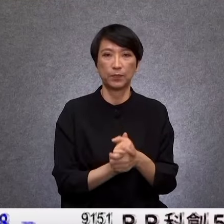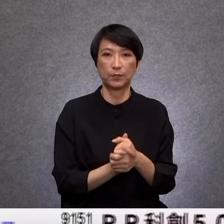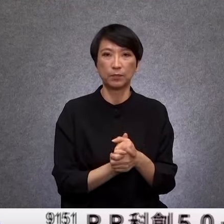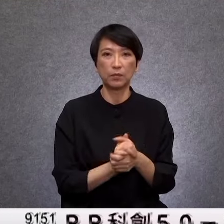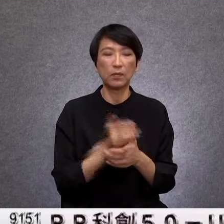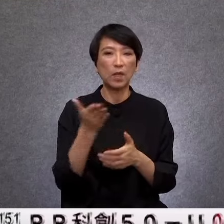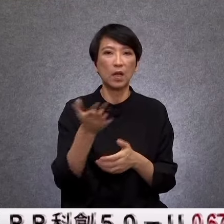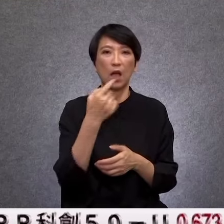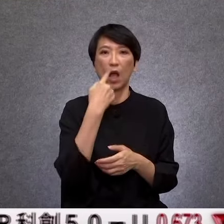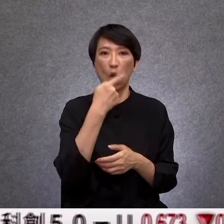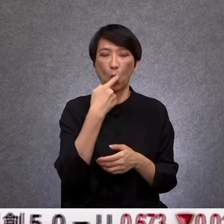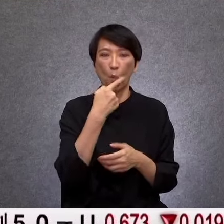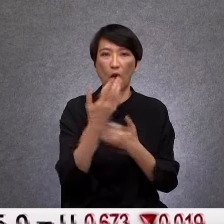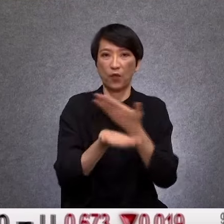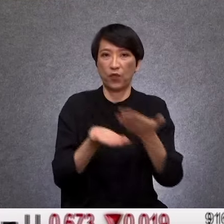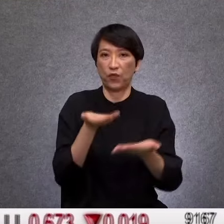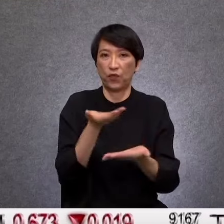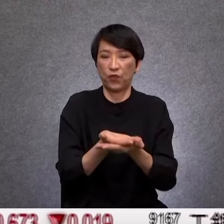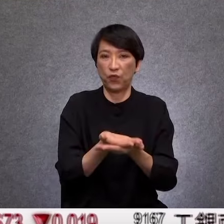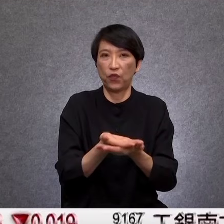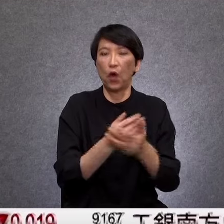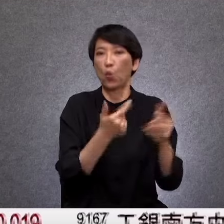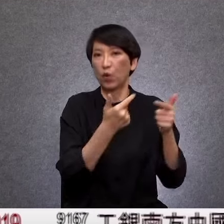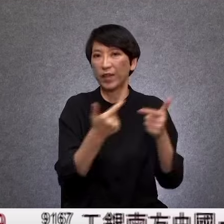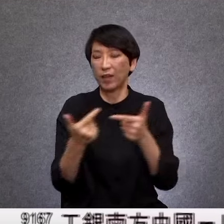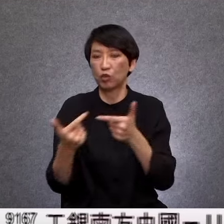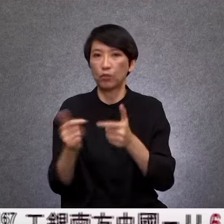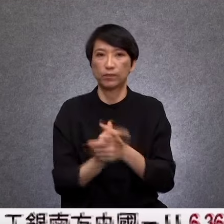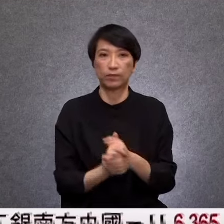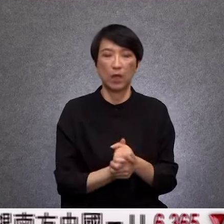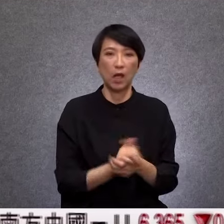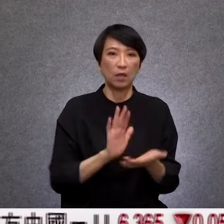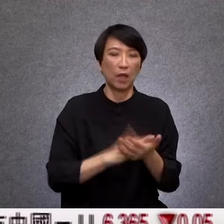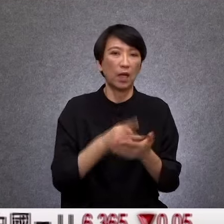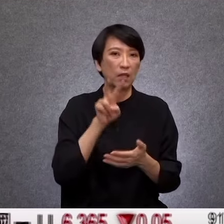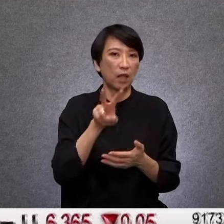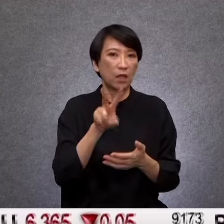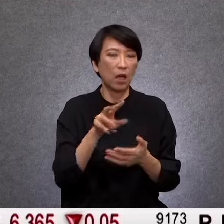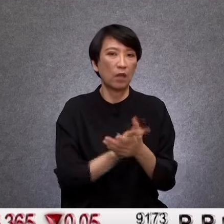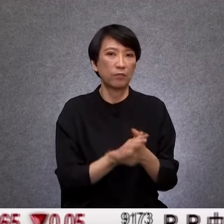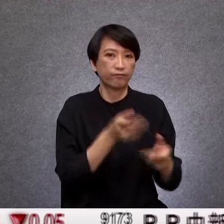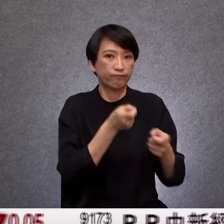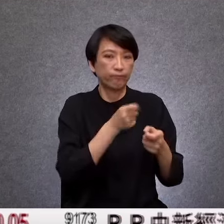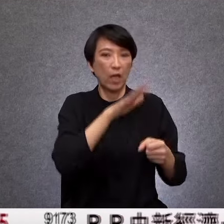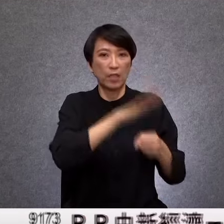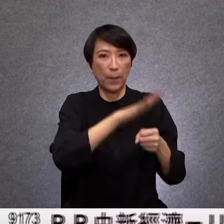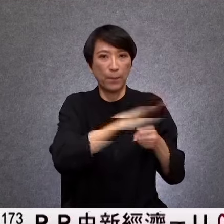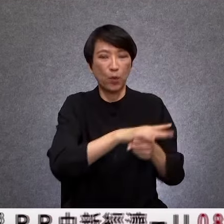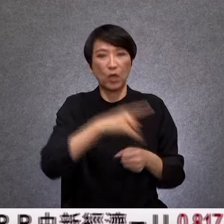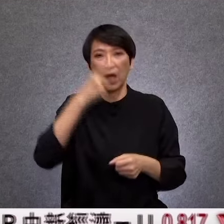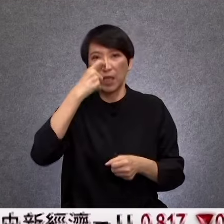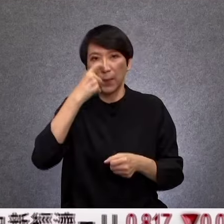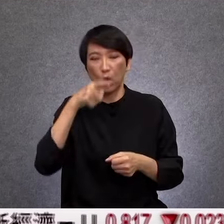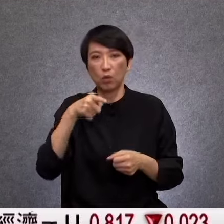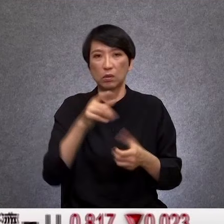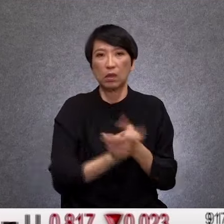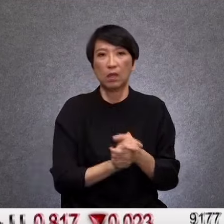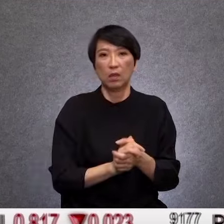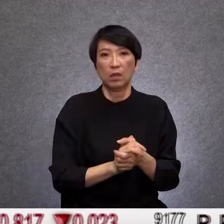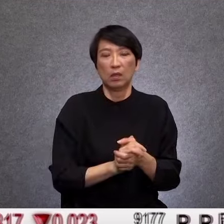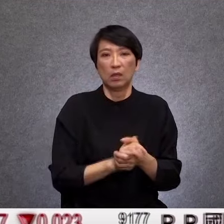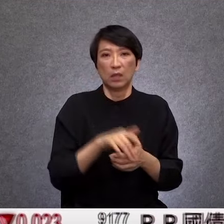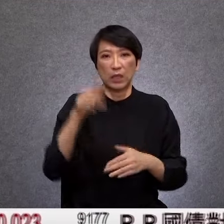咧，就經濟咧，其實你估話即係個。復甦的個勢頭會繼續，但係咧，我睇翻咧隔離，其實